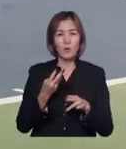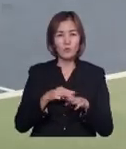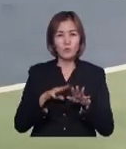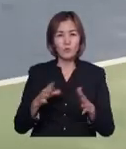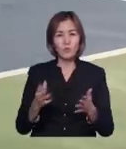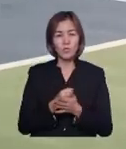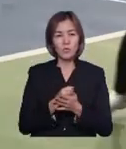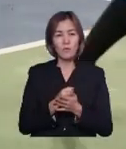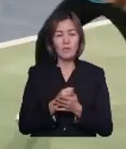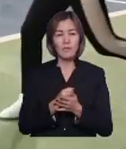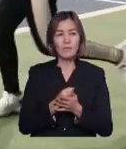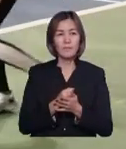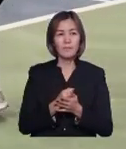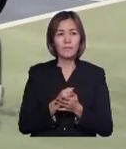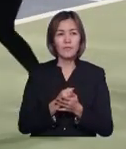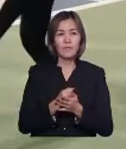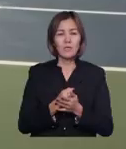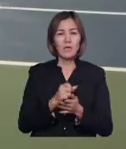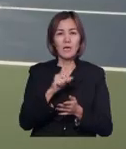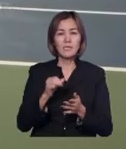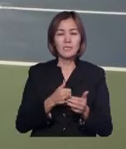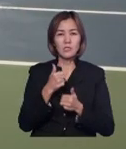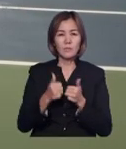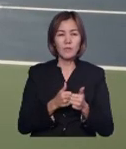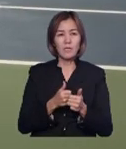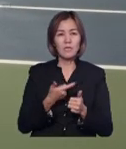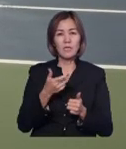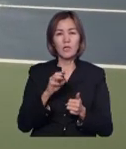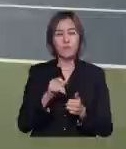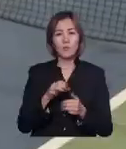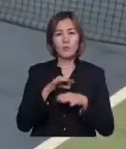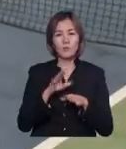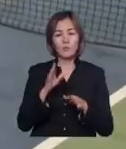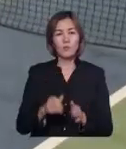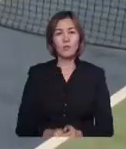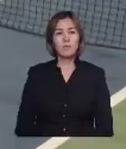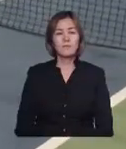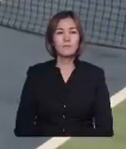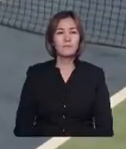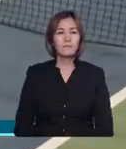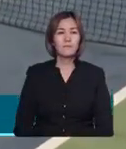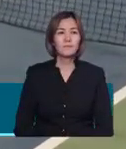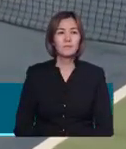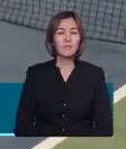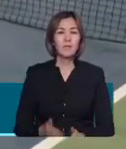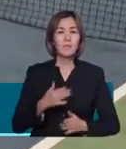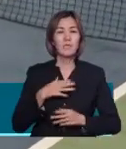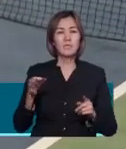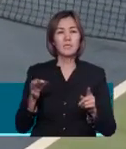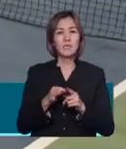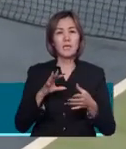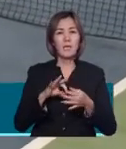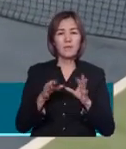қайтты. Енді құрлық біріншілігіне аттанбақ. Азия чемпионаты Гонконгте жалауын желбіретеді. Менің басты мақсатым